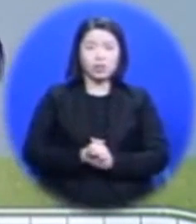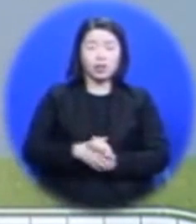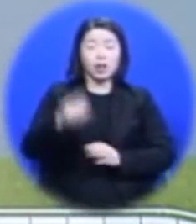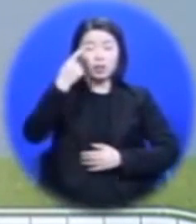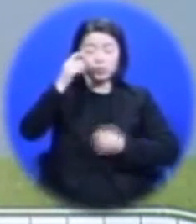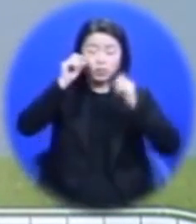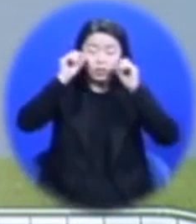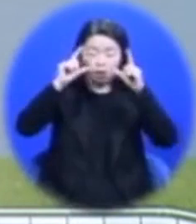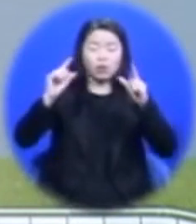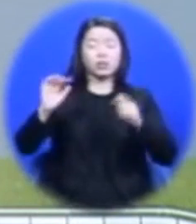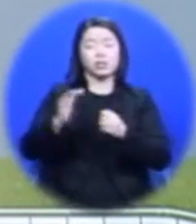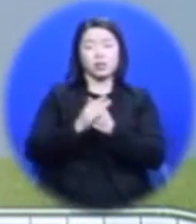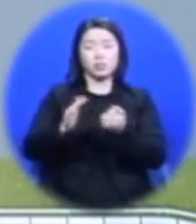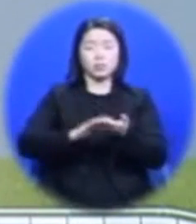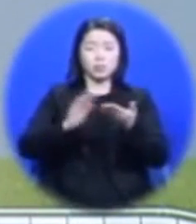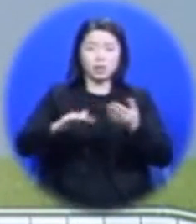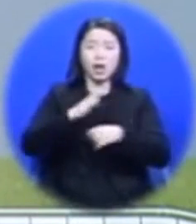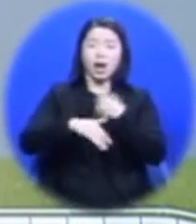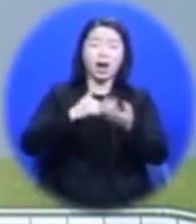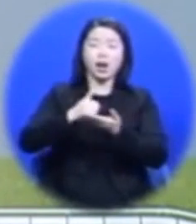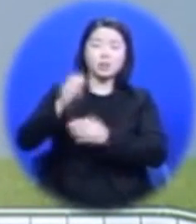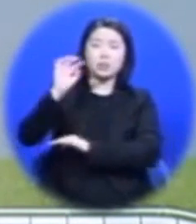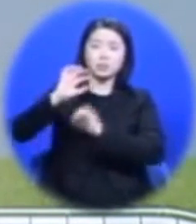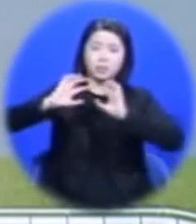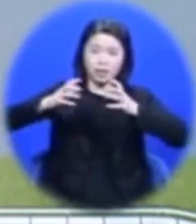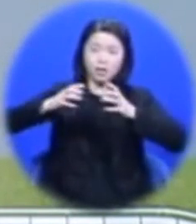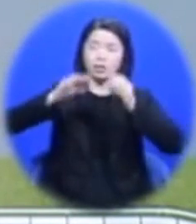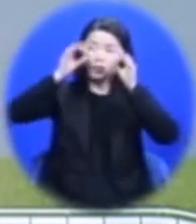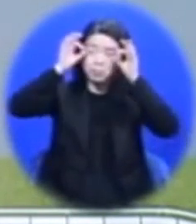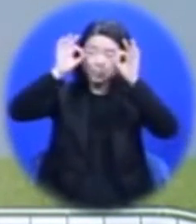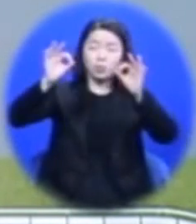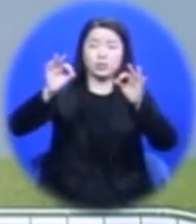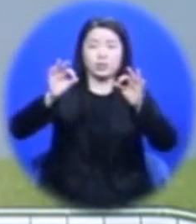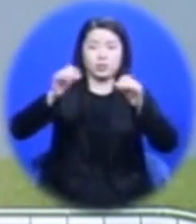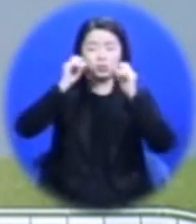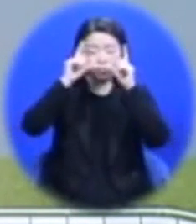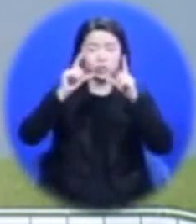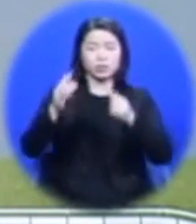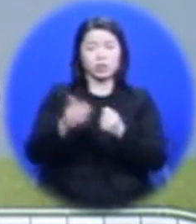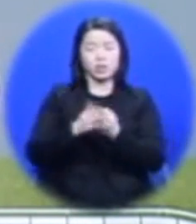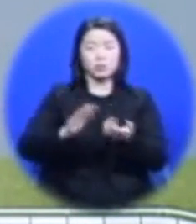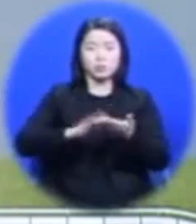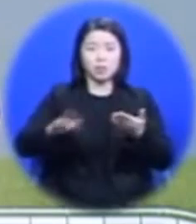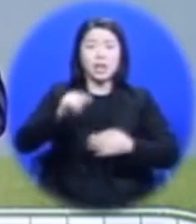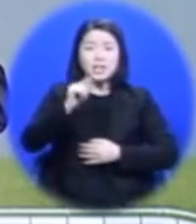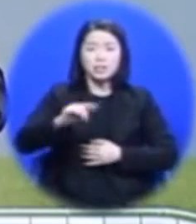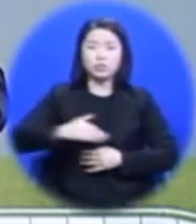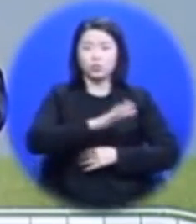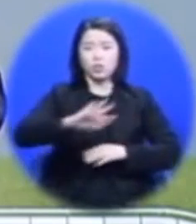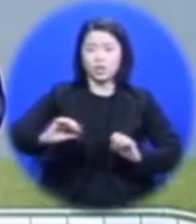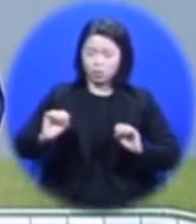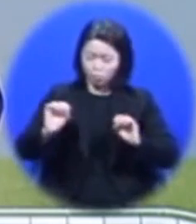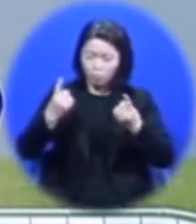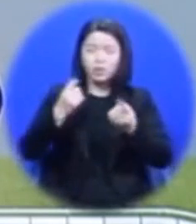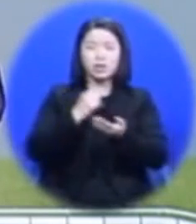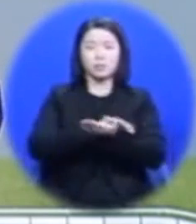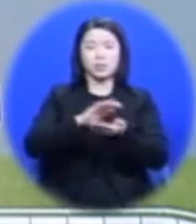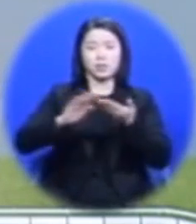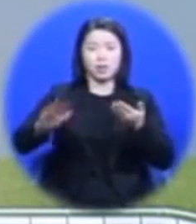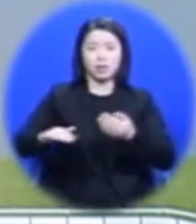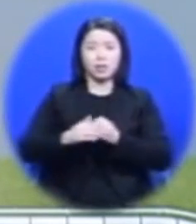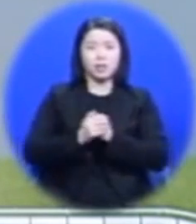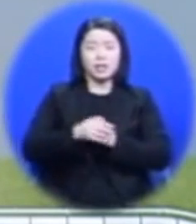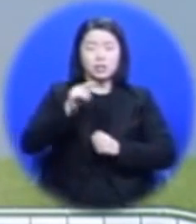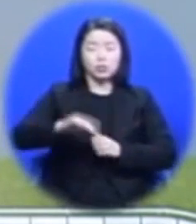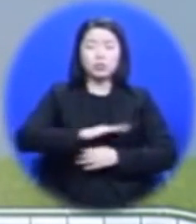눈이 열렸기 때문입니다. 하나님의 나라를 바라보는 눈이 열렸기 때문. 이것은 우리들에게 동일합니다. 우리가